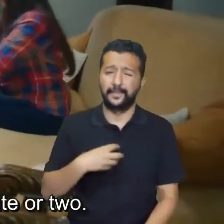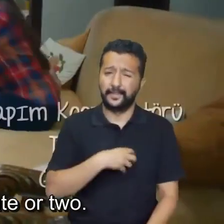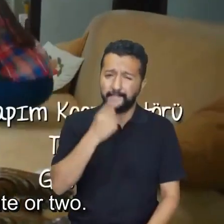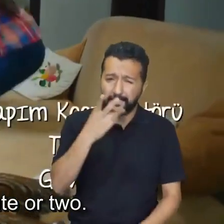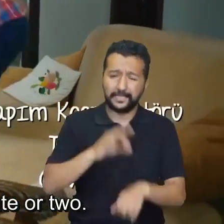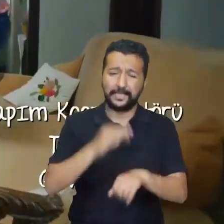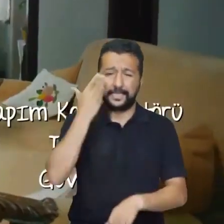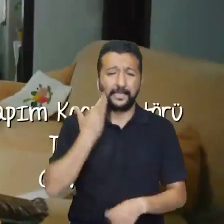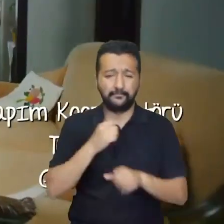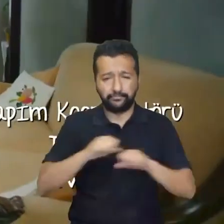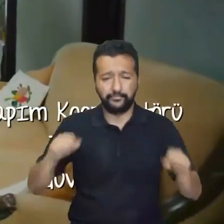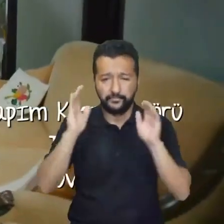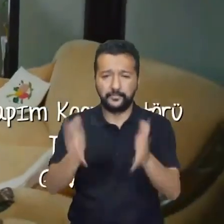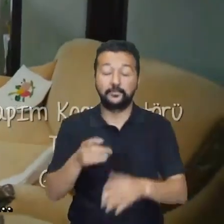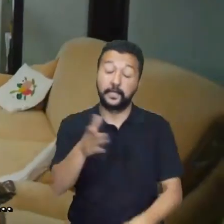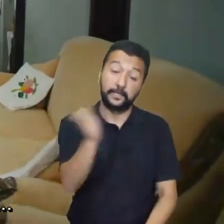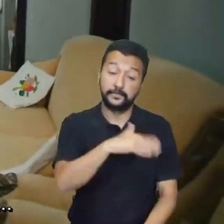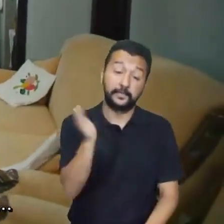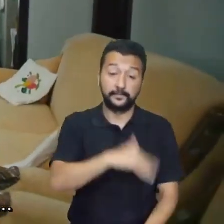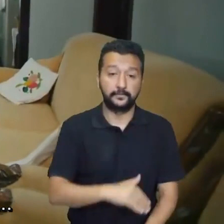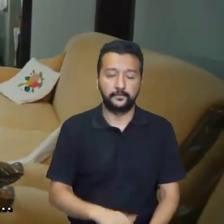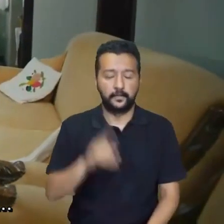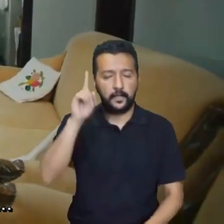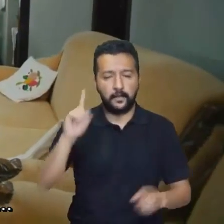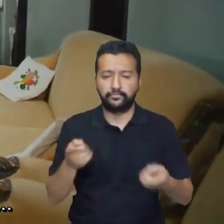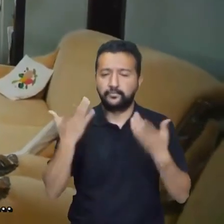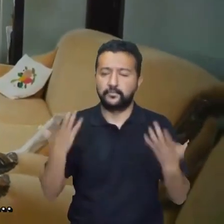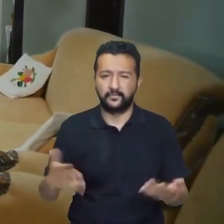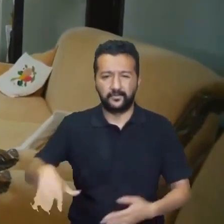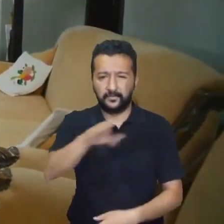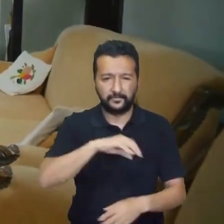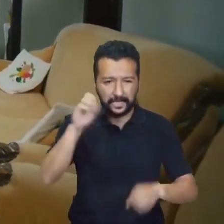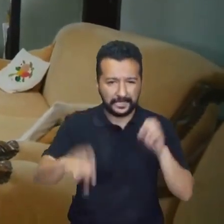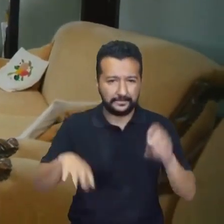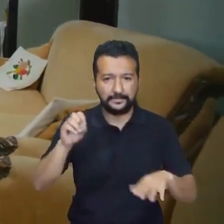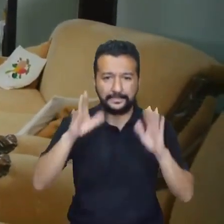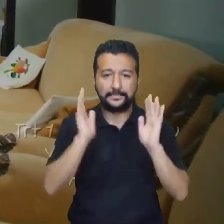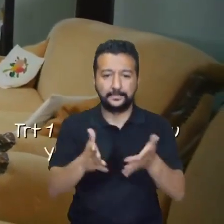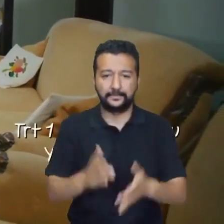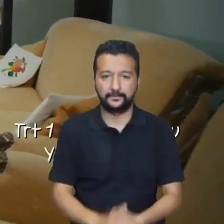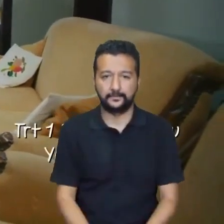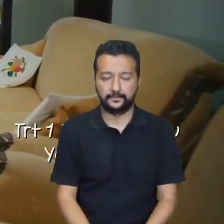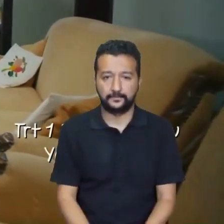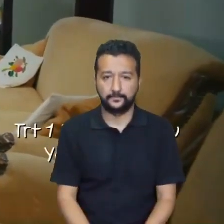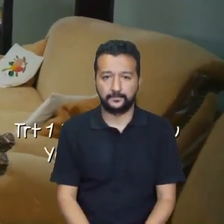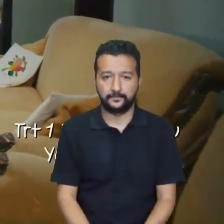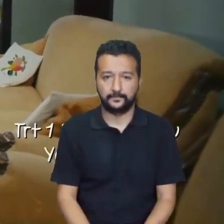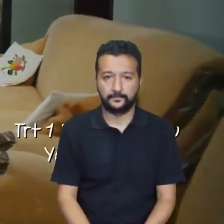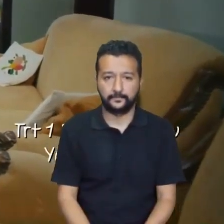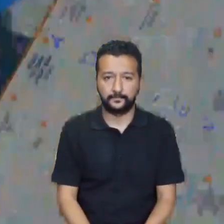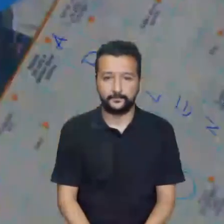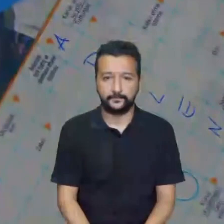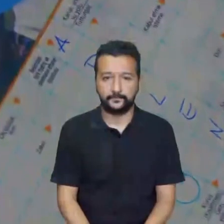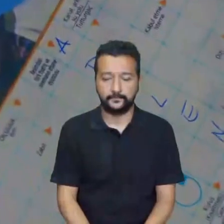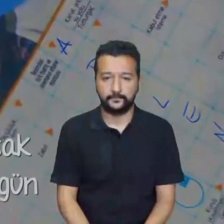dakika keyif yaptırmadın. Hadi hadi. Allah Allah, ortalığı da... Adil 60'larında, kısa boylu, iş önlüklü, başı